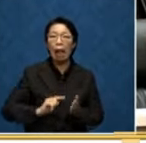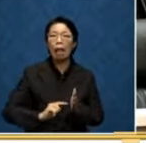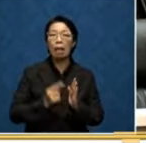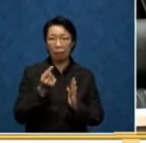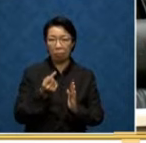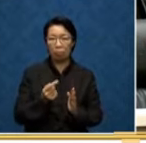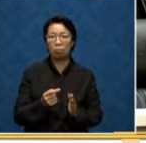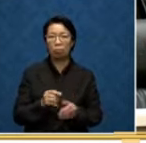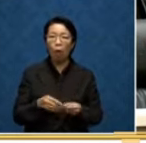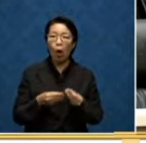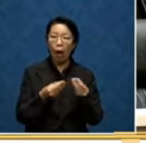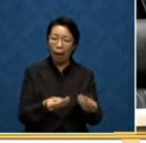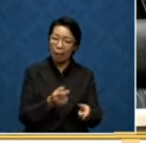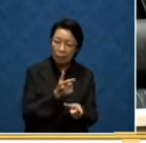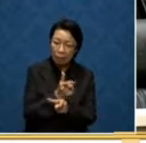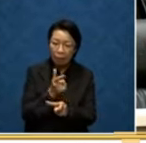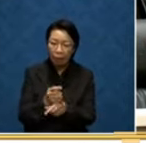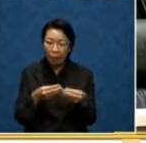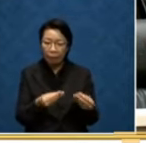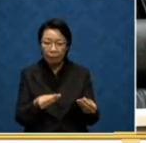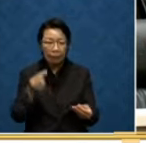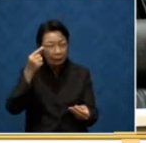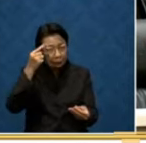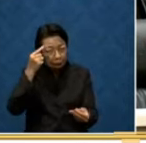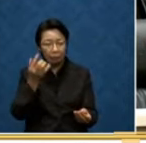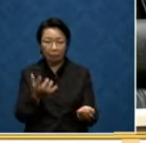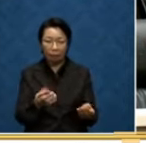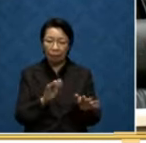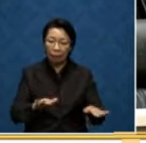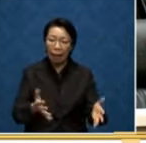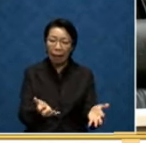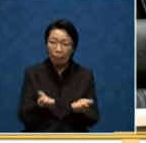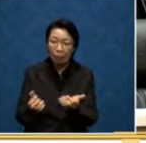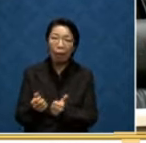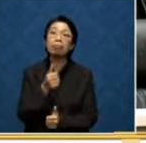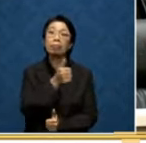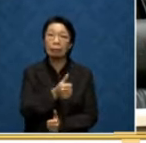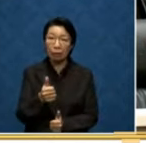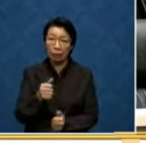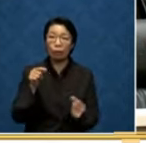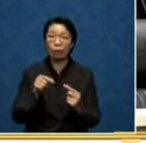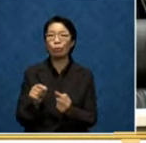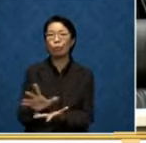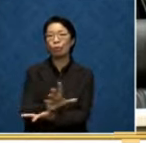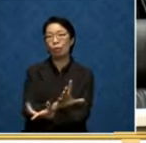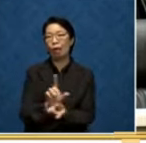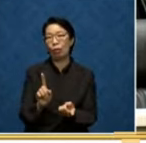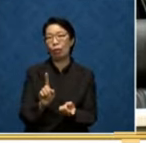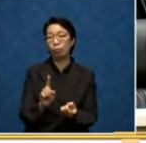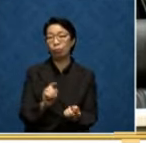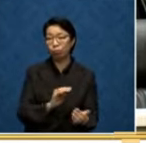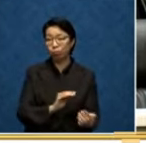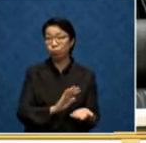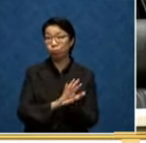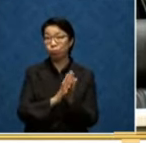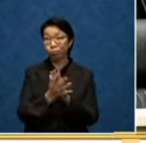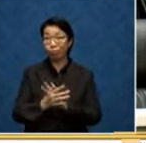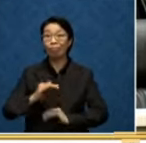ฝังให้เขาได้รับสิ่งที่ดีๆในสังคมที่เขาจะก้าวไปข้างหน้